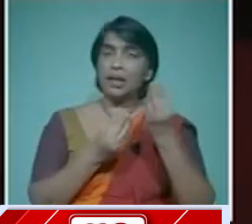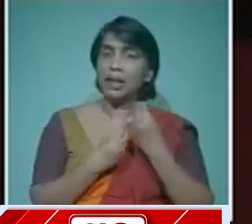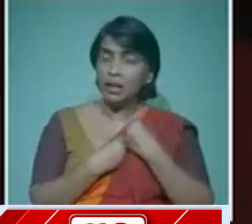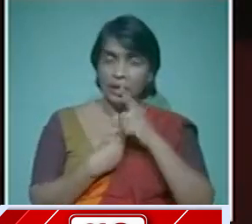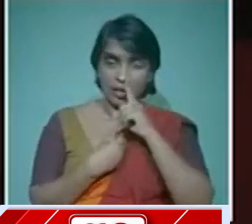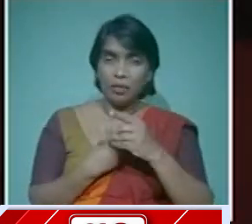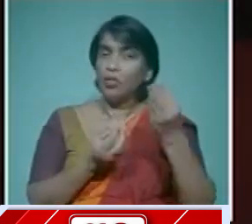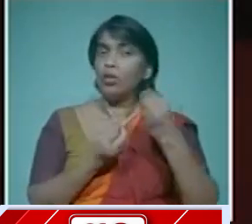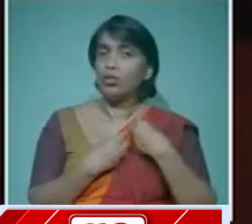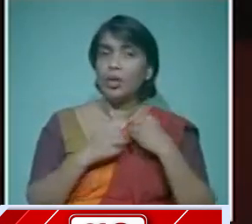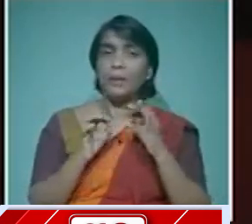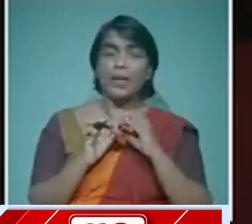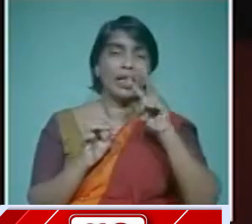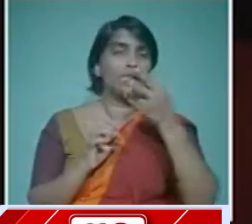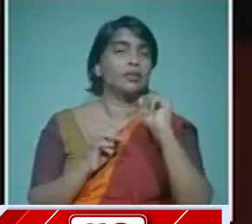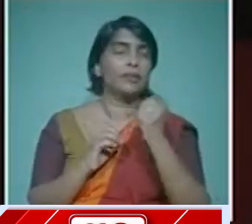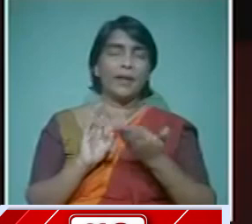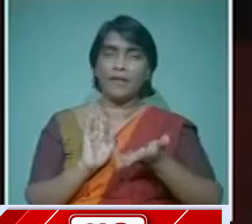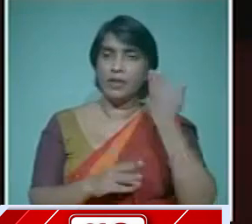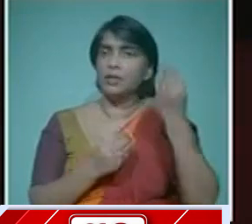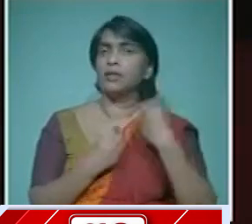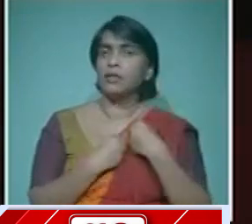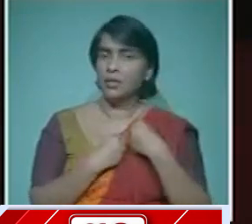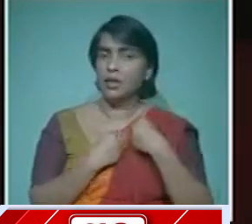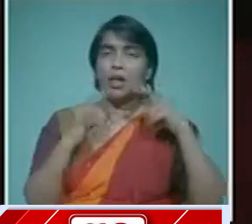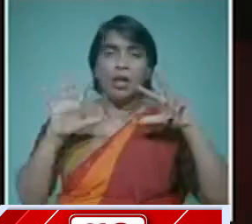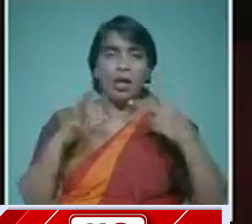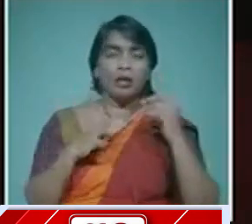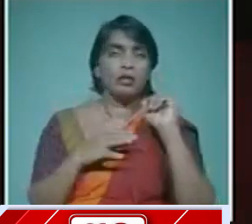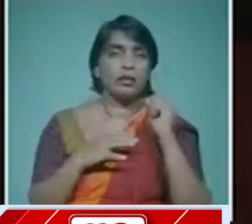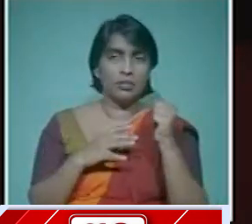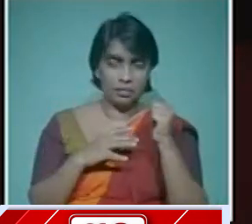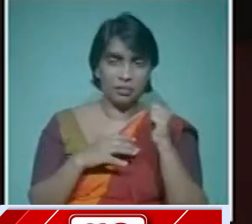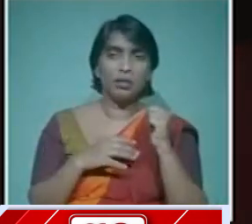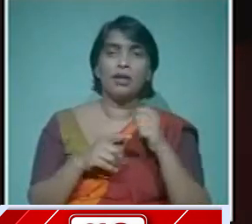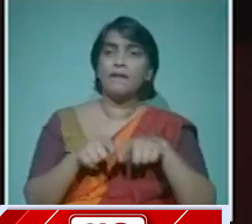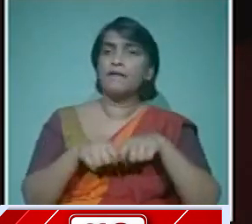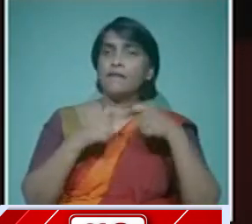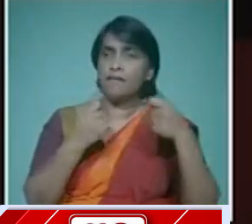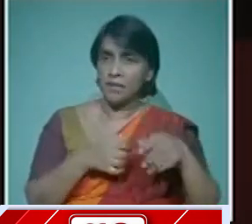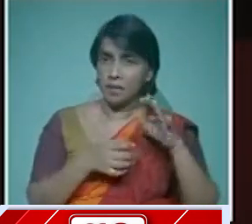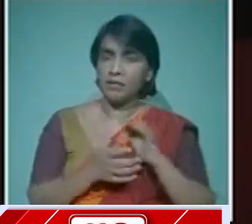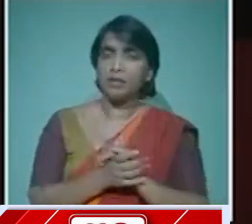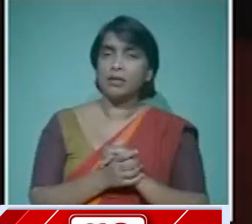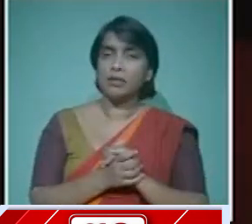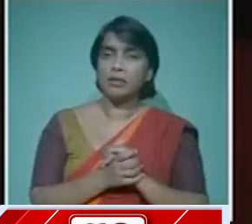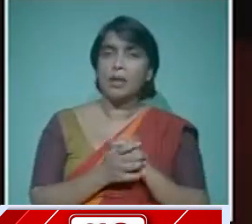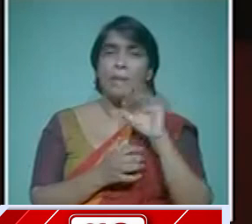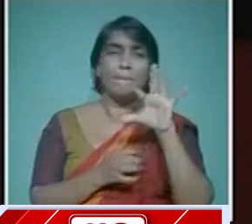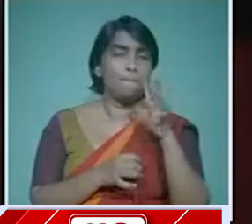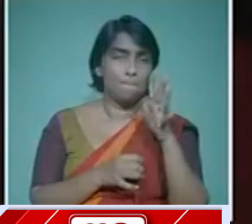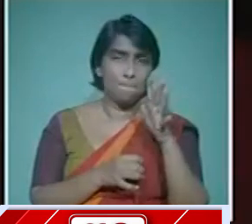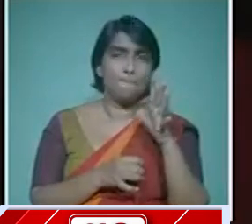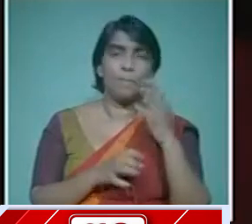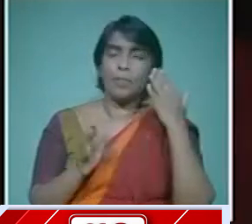දුන්නේ බිලියන 250යි වැඩි කළ දුන්නේ. එතන 850ක් වැය වෙනවා ඒ වෙලාවේ. 500යි